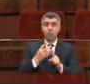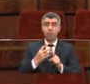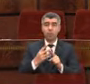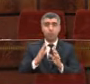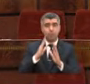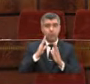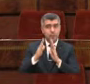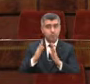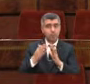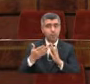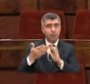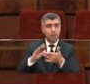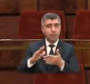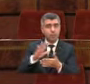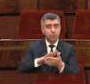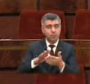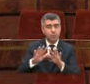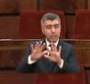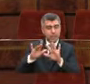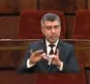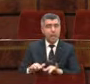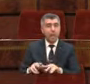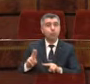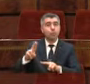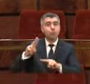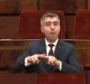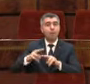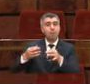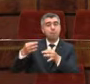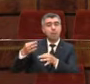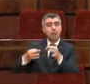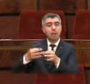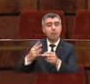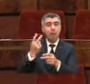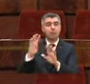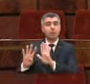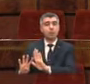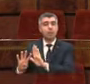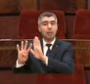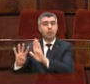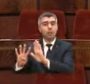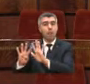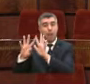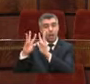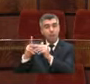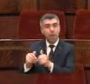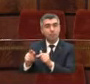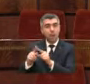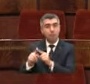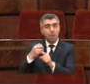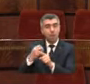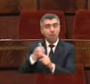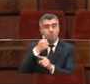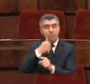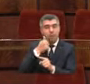غير امن، وهذا ما كشف عليه تقرير رئاسه النيابه العامه لسنه 2019 اللي قدم ارقام مرعبه بخصوص الجرائم